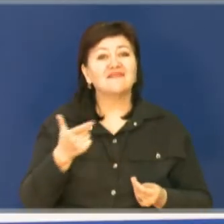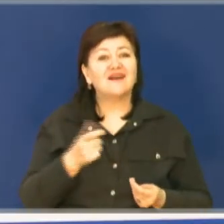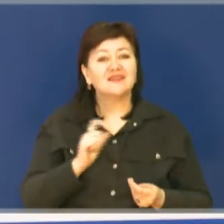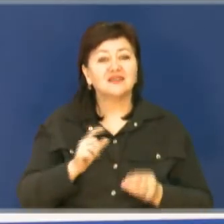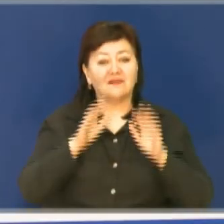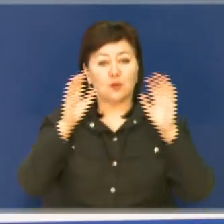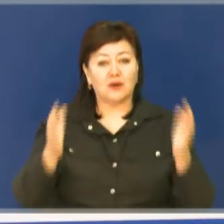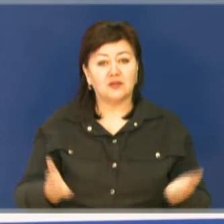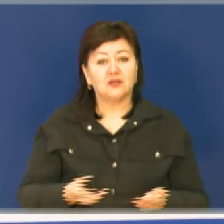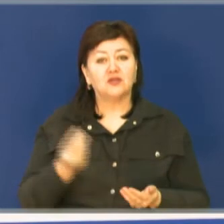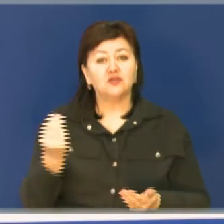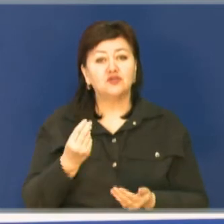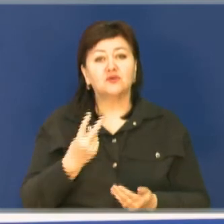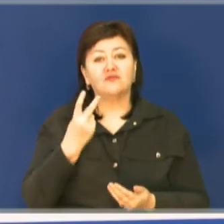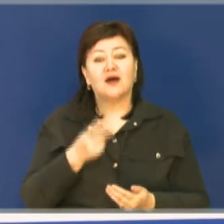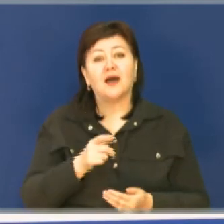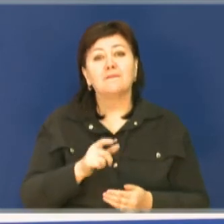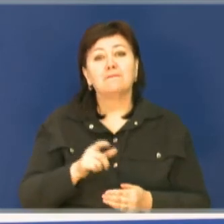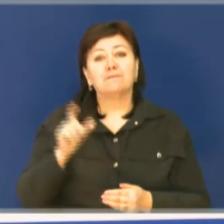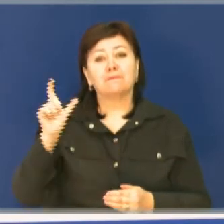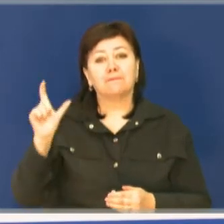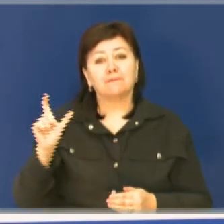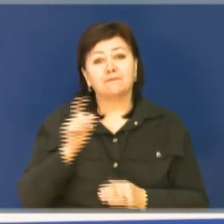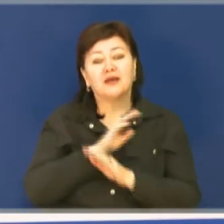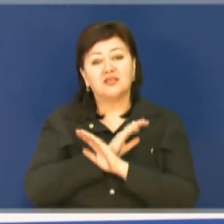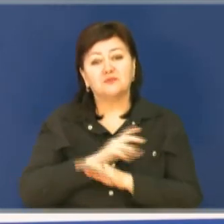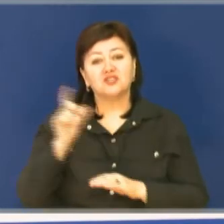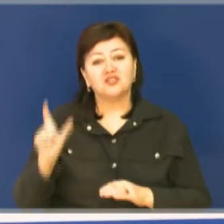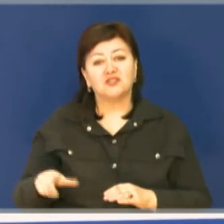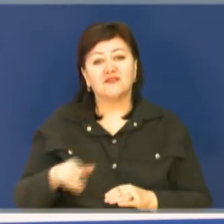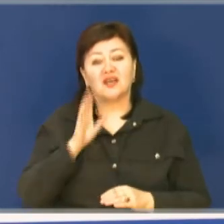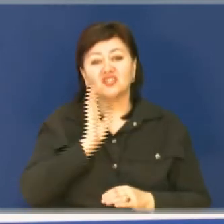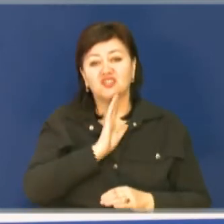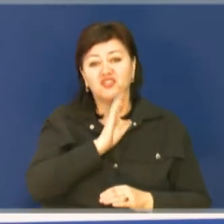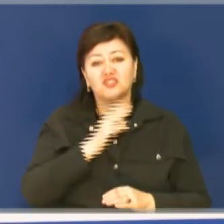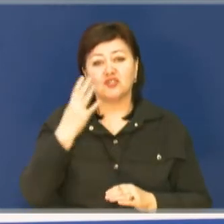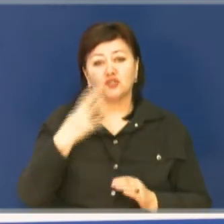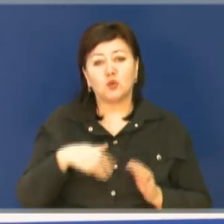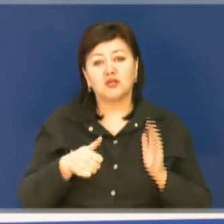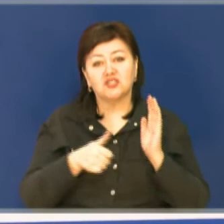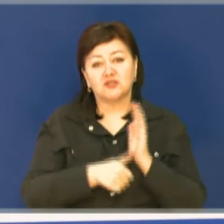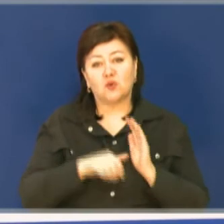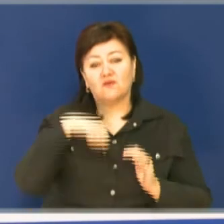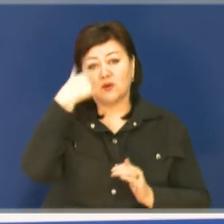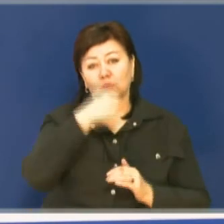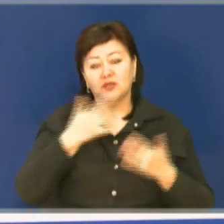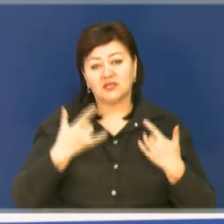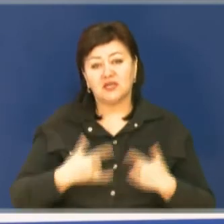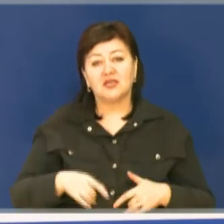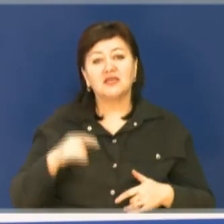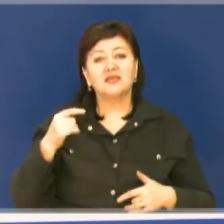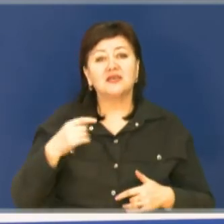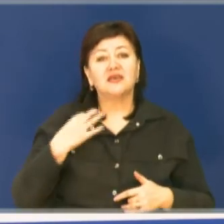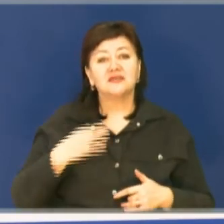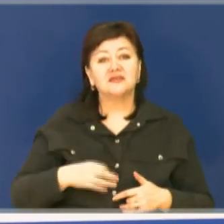дома были вынесены 2 погибших. Хозяйка квартиры 1946 года рождения и ее сын 1976